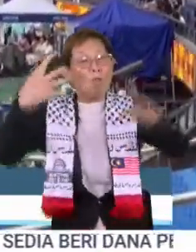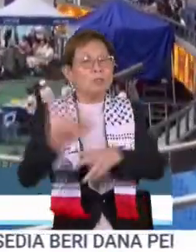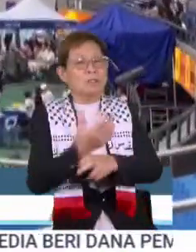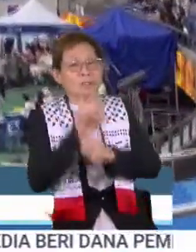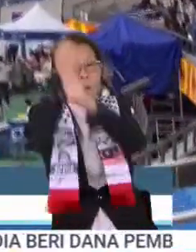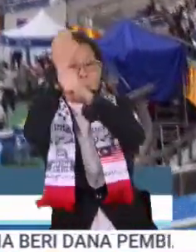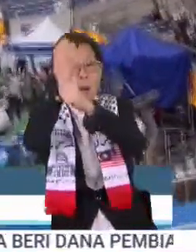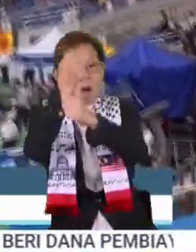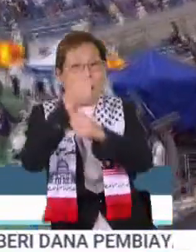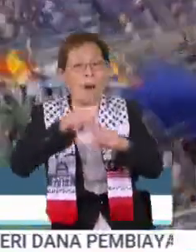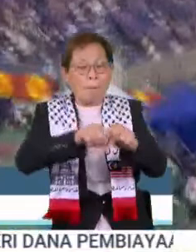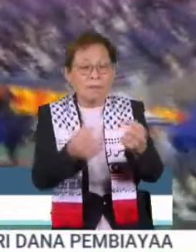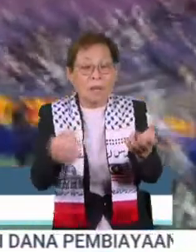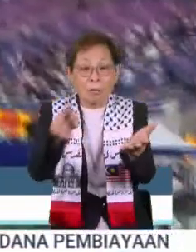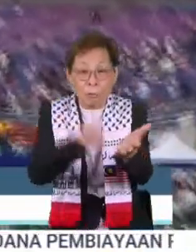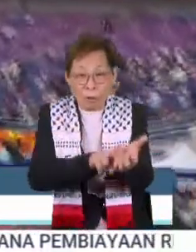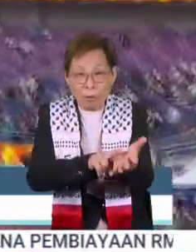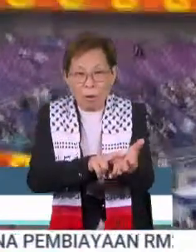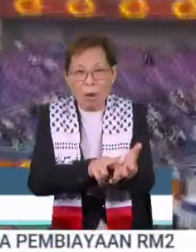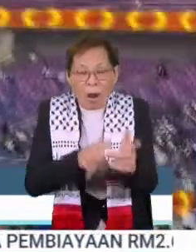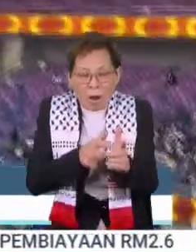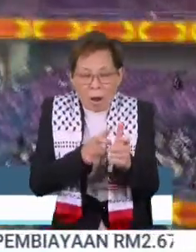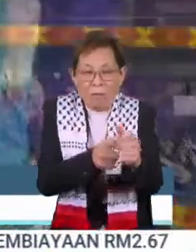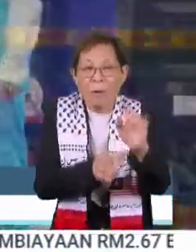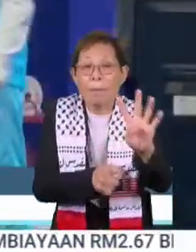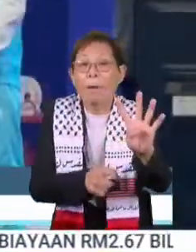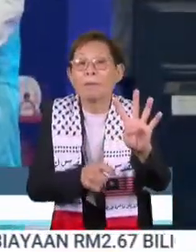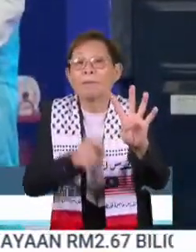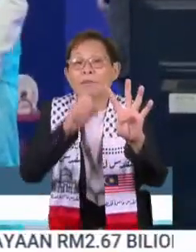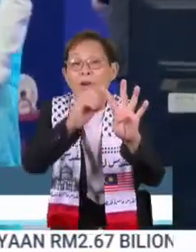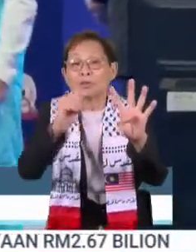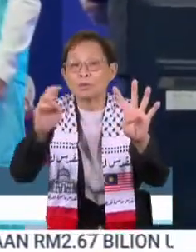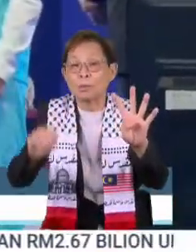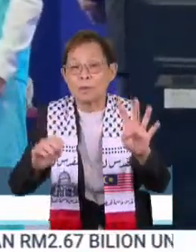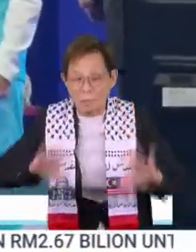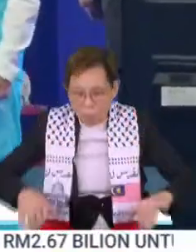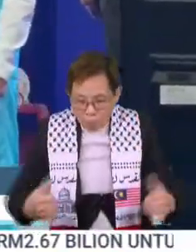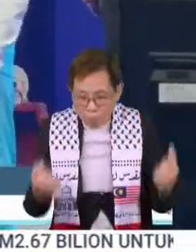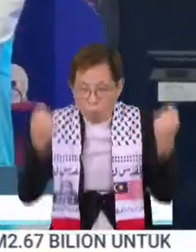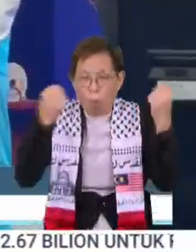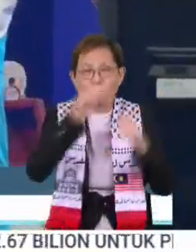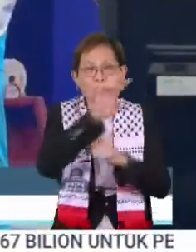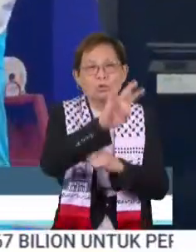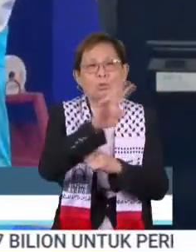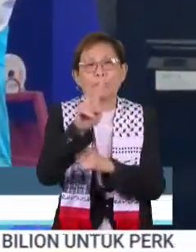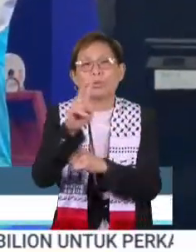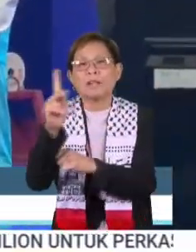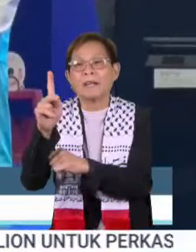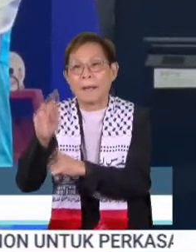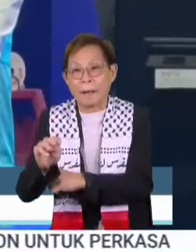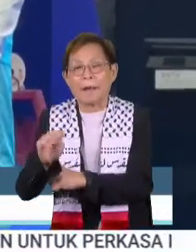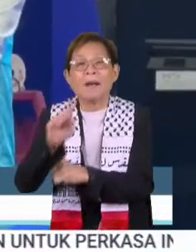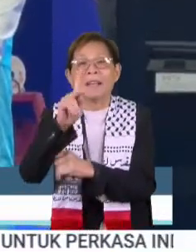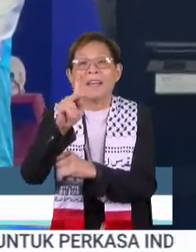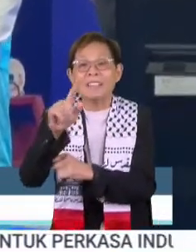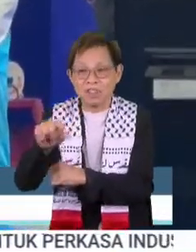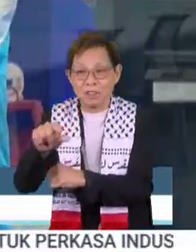berjaya memecahkan rekod temasya dalam acara larian 400 meter dan angkat berat 72 kilogram.